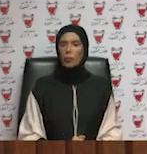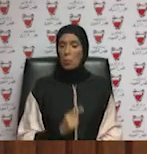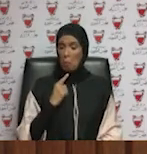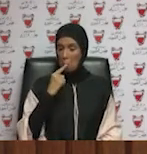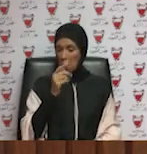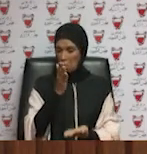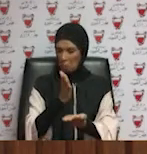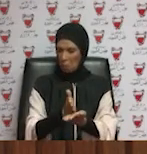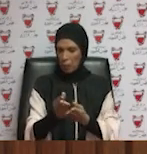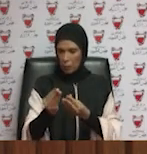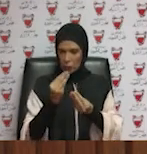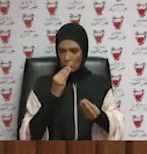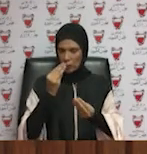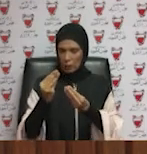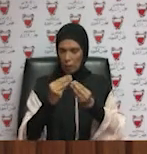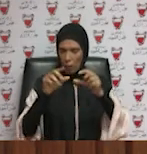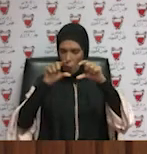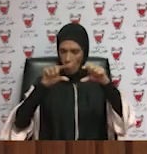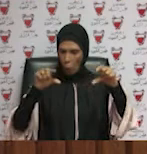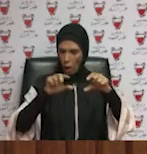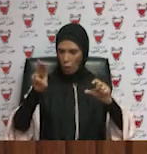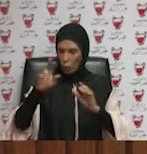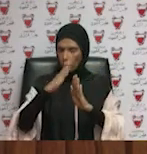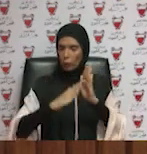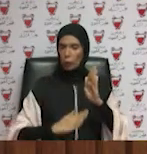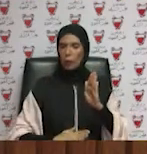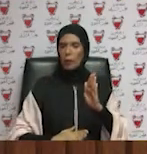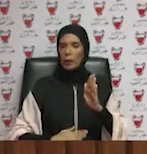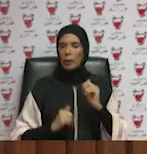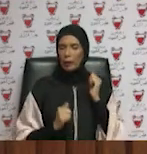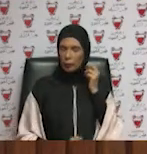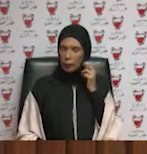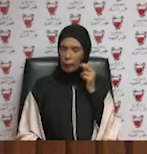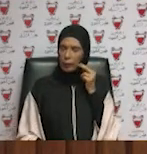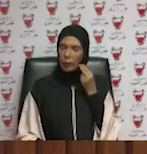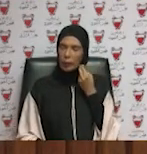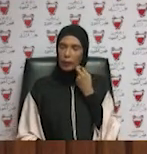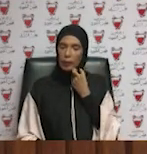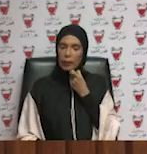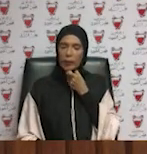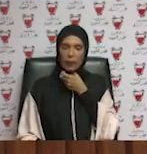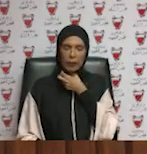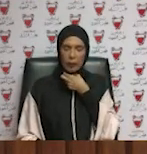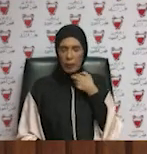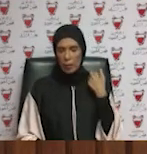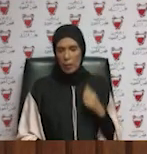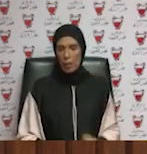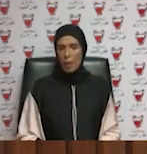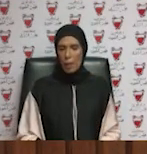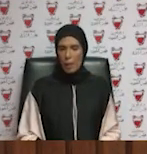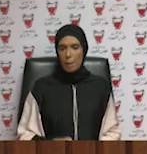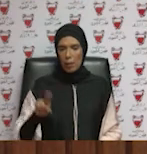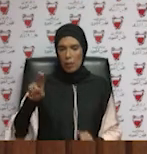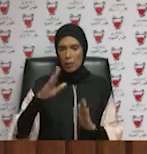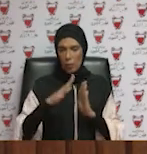في مناقشتنا مثل هذه المواضيع، وأيضا نحاول بقدر الإمكان أن تكون هذه